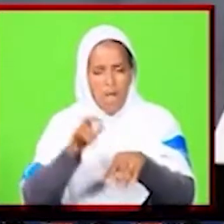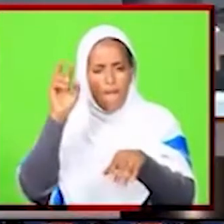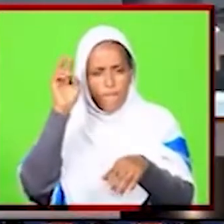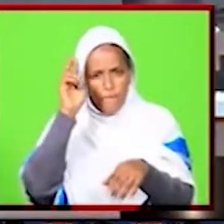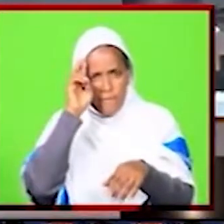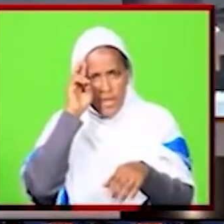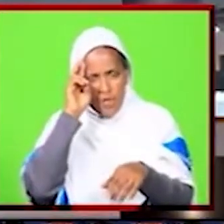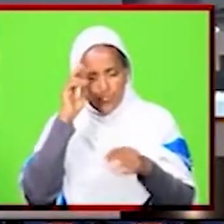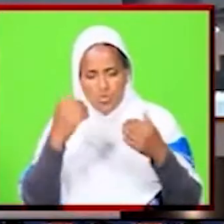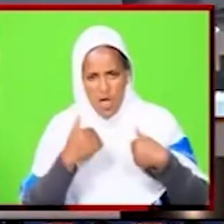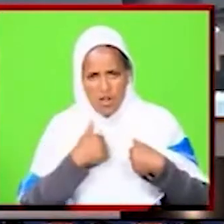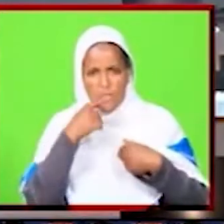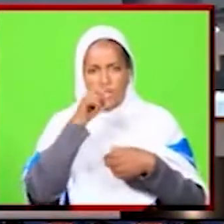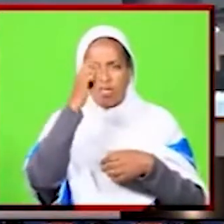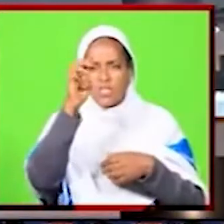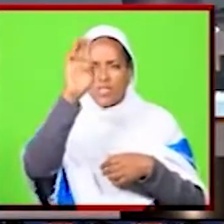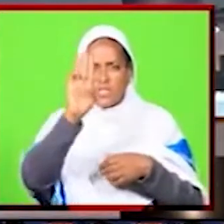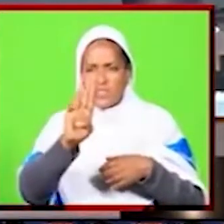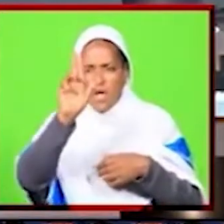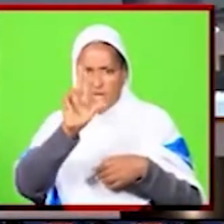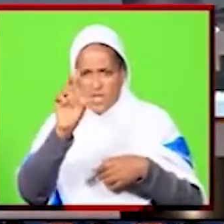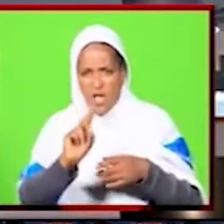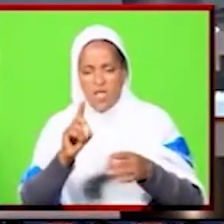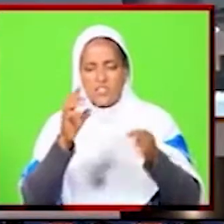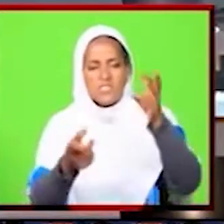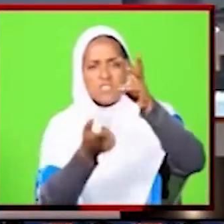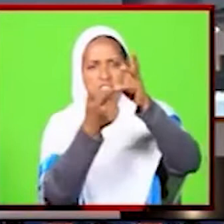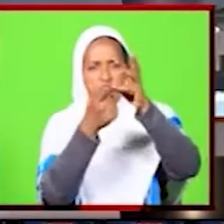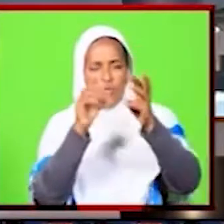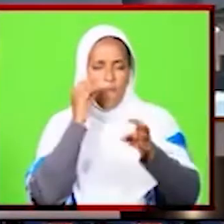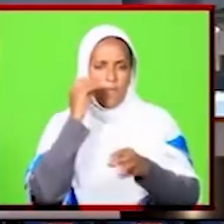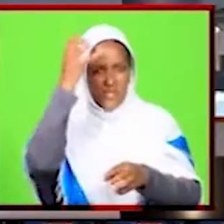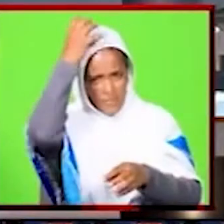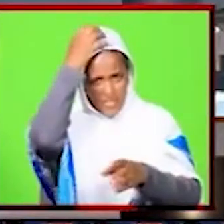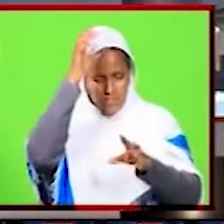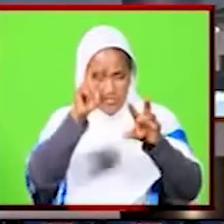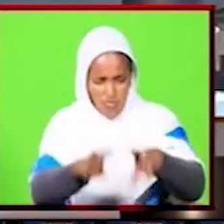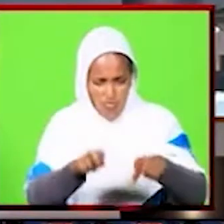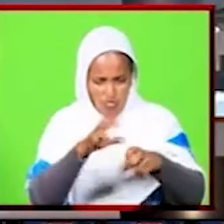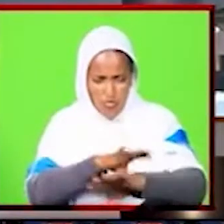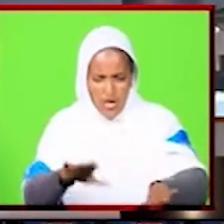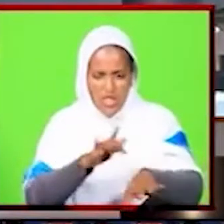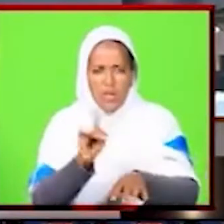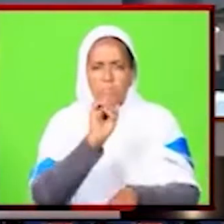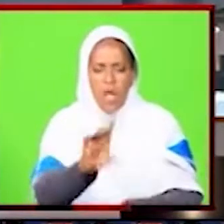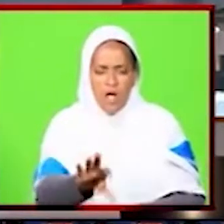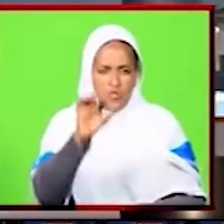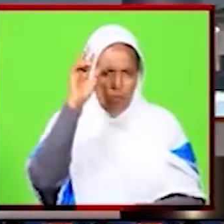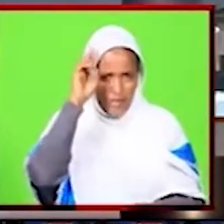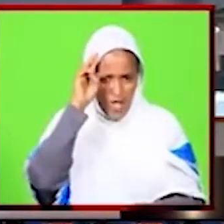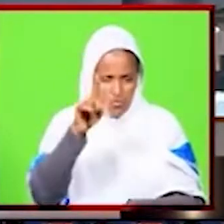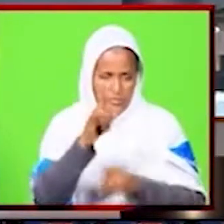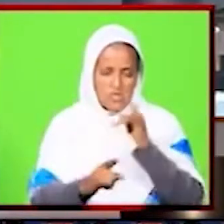ጊዜ ጲላጦስ ነበረበት ተብሎ የሚታሰበውን ቂሳሪያ የነበረውን ስድስተኛውን ቤተ መንግስት ሲቆፍሩ ከዛ ከመሬት ውስጥ ምን